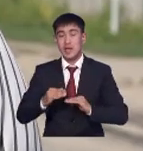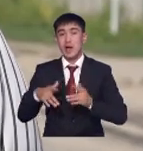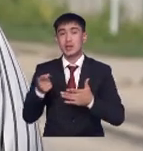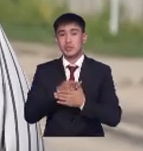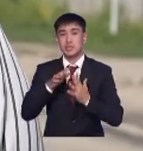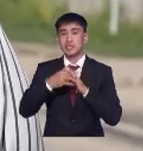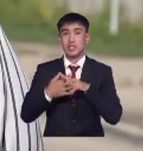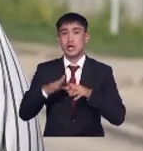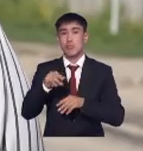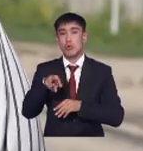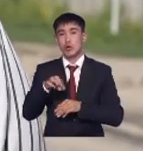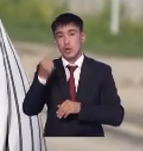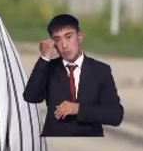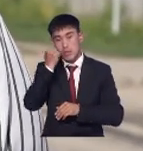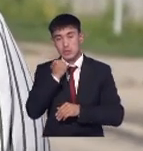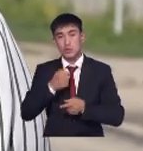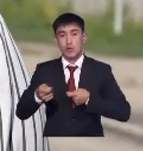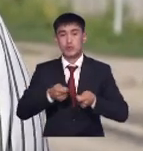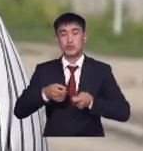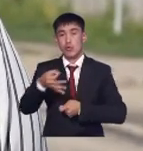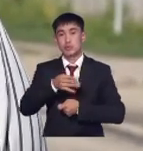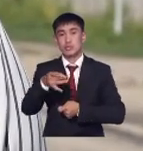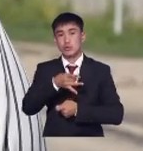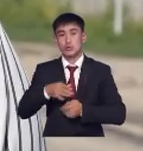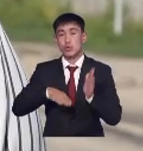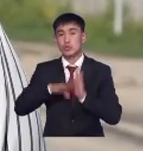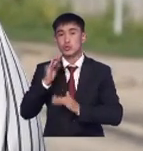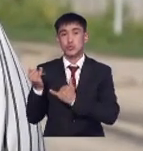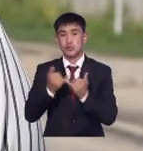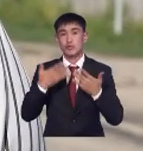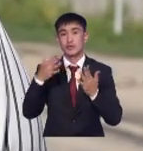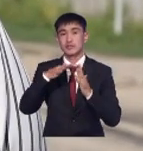жителей села Мукры хочу поблагодарить руководство области и района за улучшение условий в нашем селе.